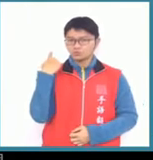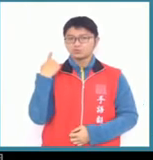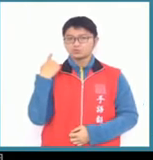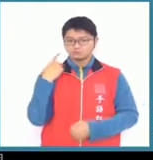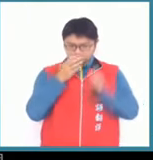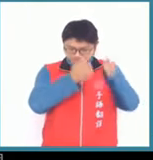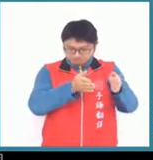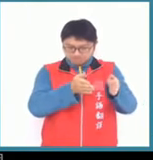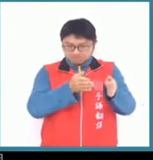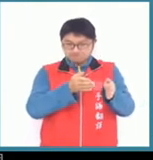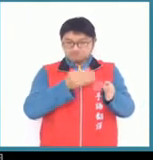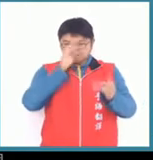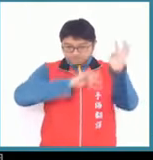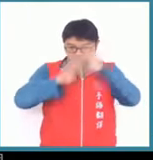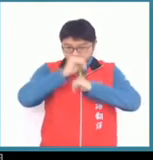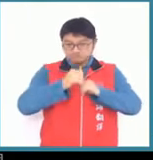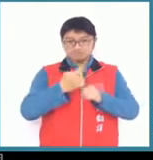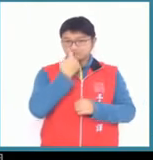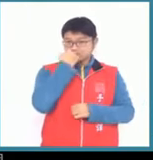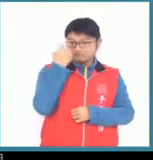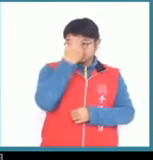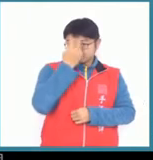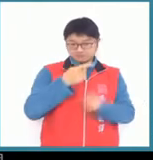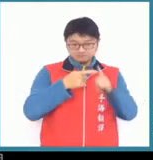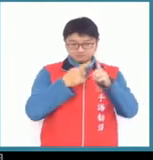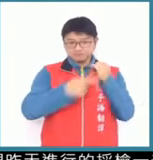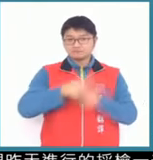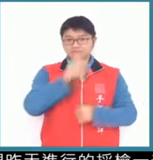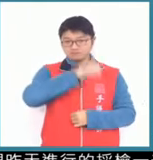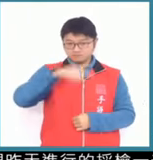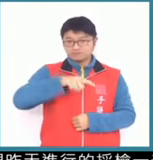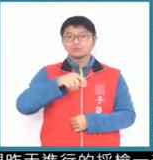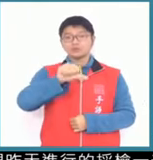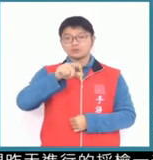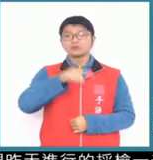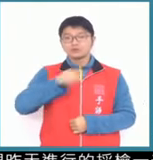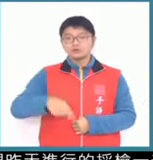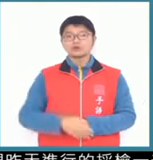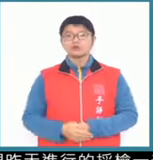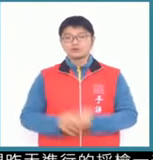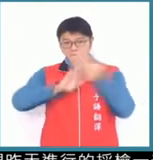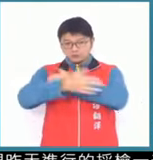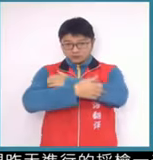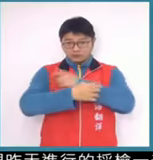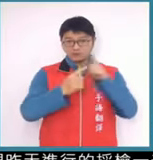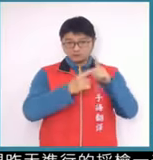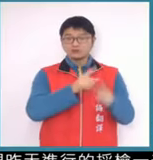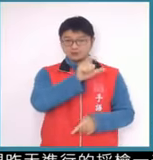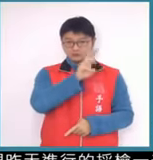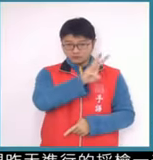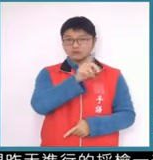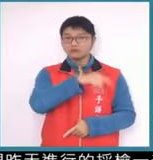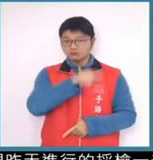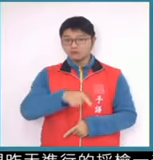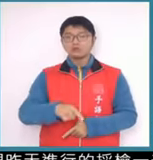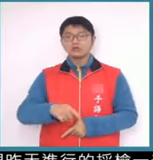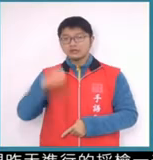裁剪1005人，那么确诊的部分哈，移工是63人，那本国籍